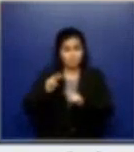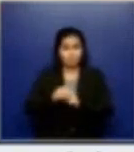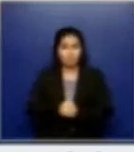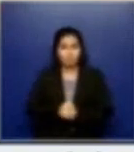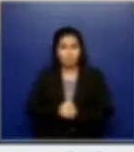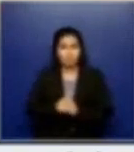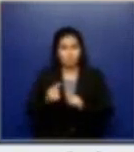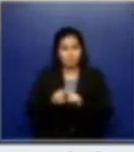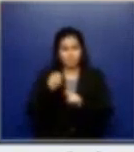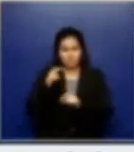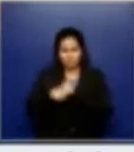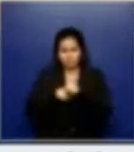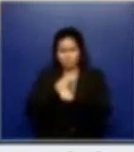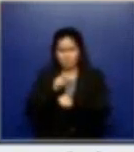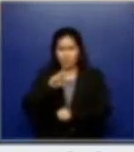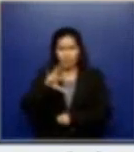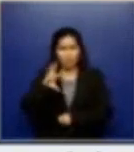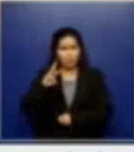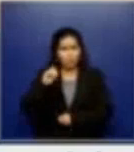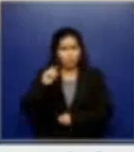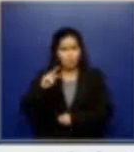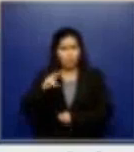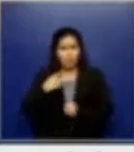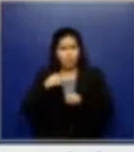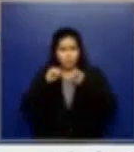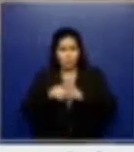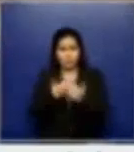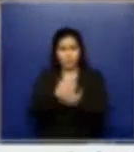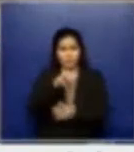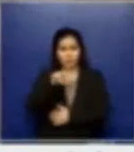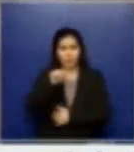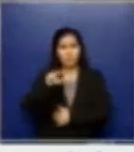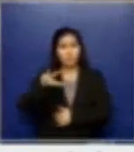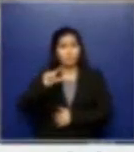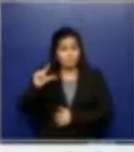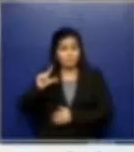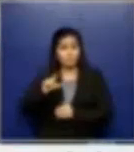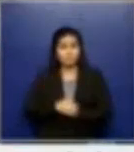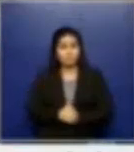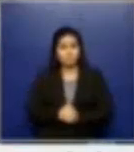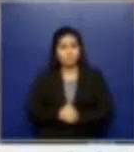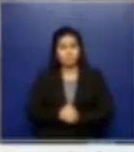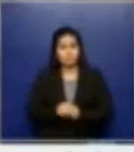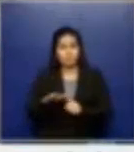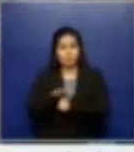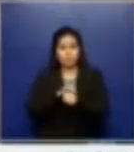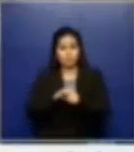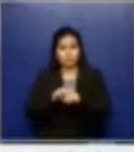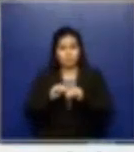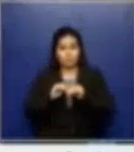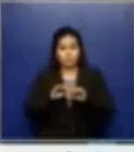ตอนธันวาปีแล้วอ่ะครม.อนุมัติ 3.3 ล้านนี่คือธันวาแล้วโควิดมันมากลางมก